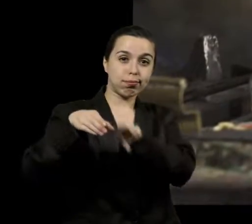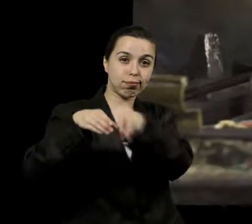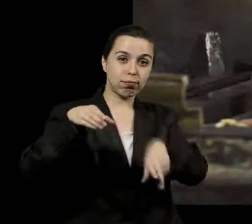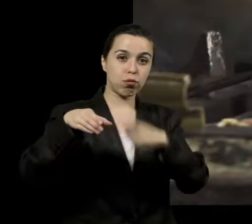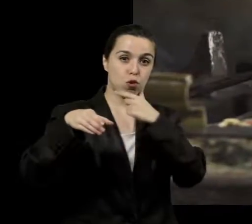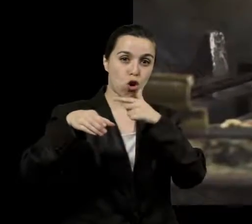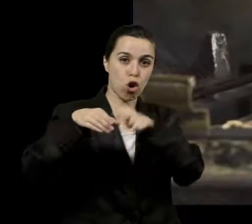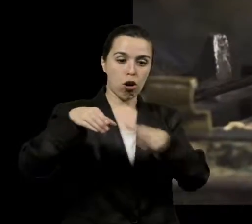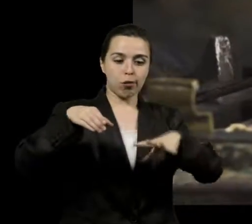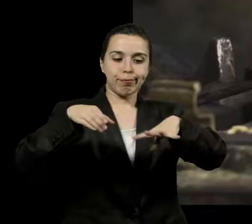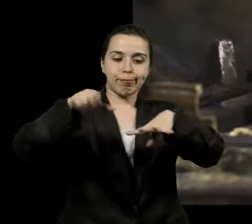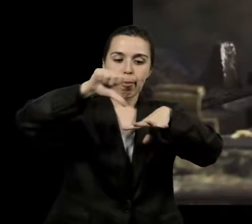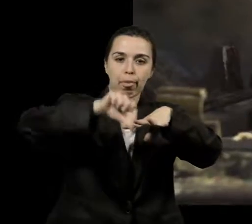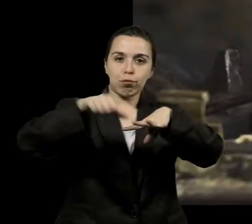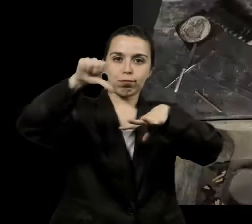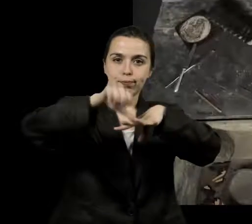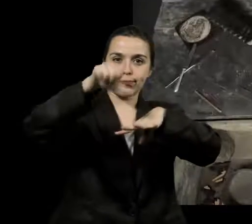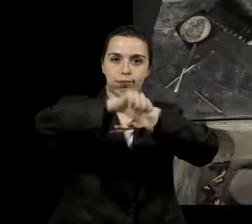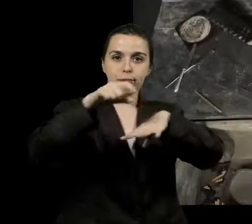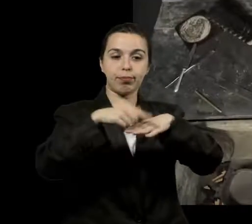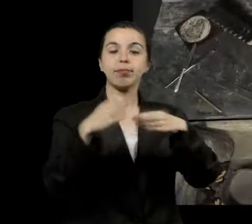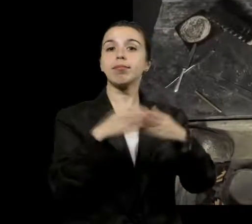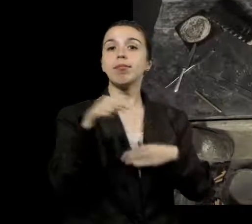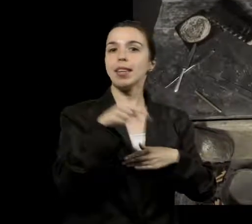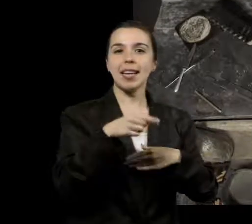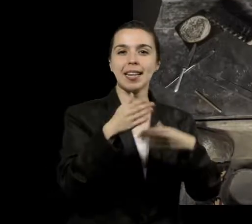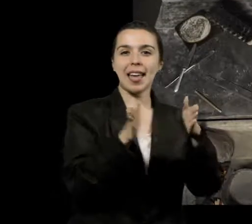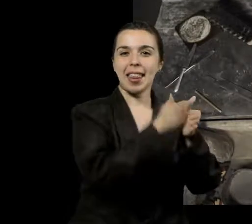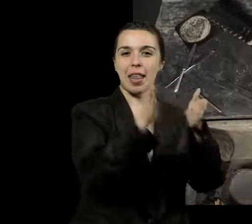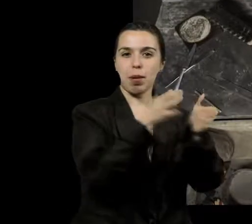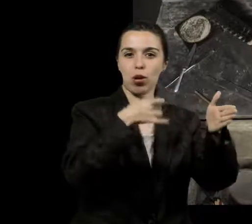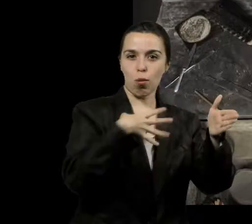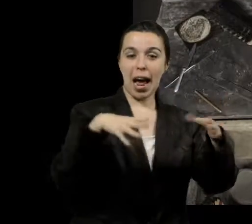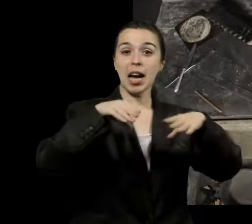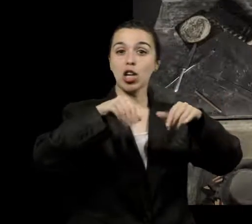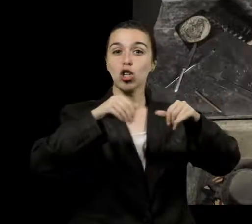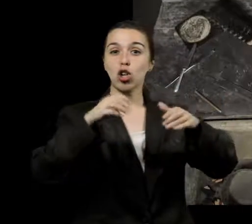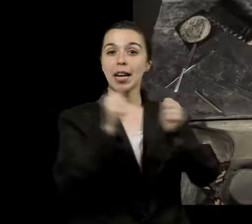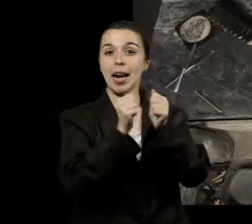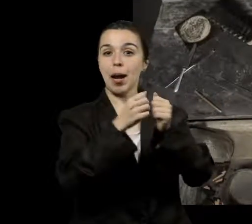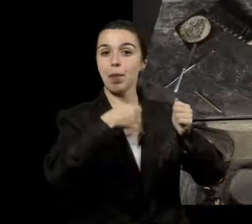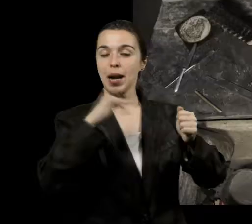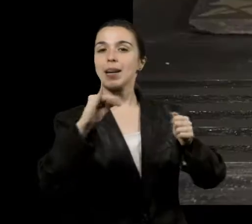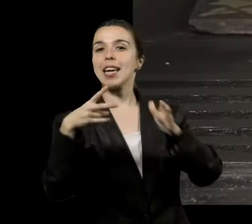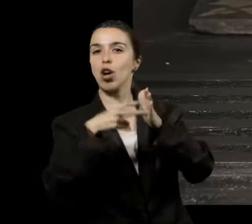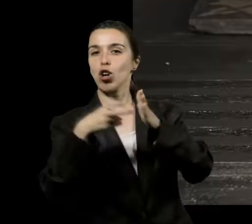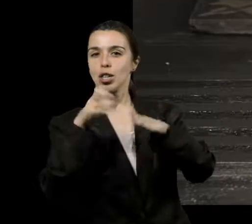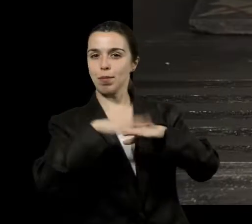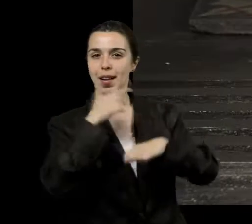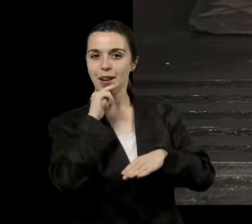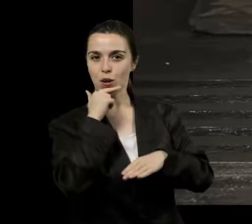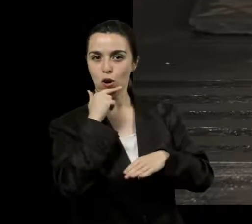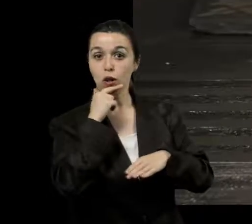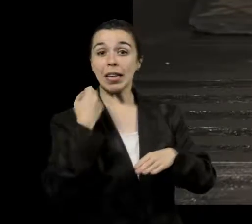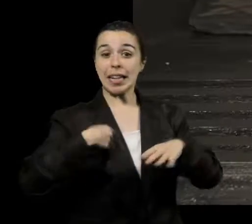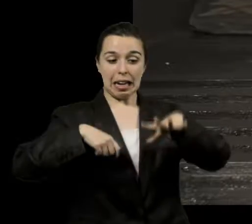dins la trepa amb cullera. La pasta és una barreja de ciment blanc, sorra de marbre i òxids per donar color.